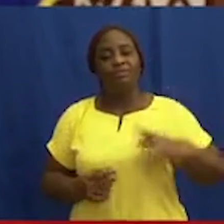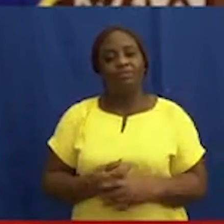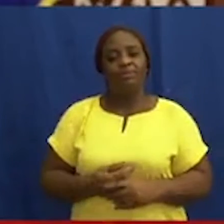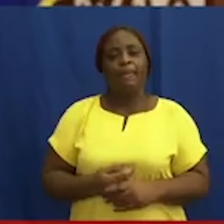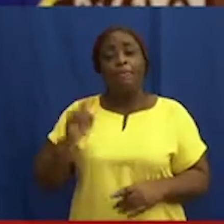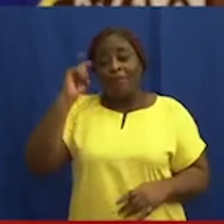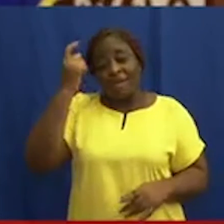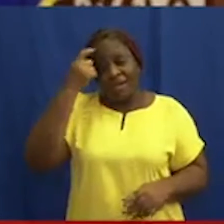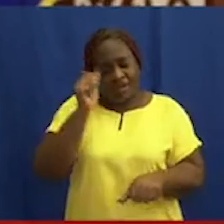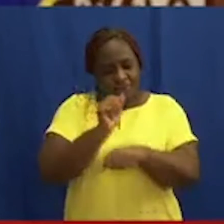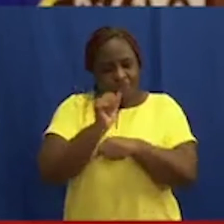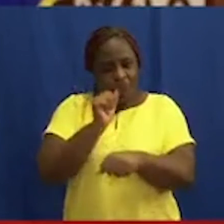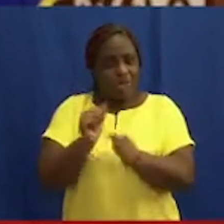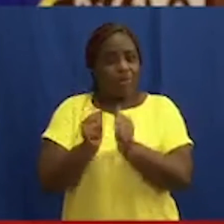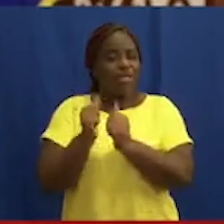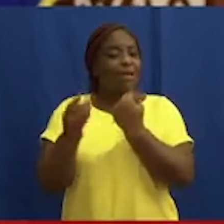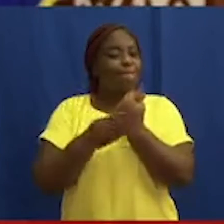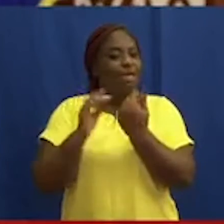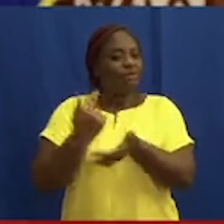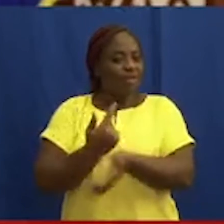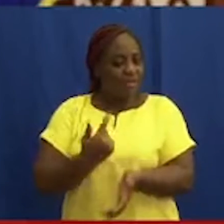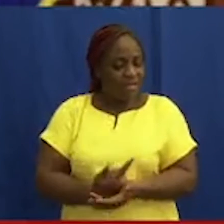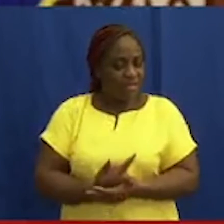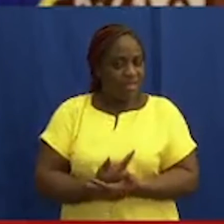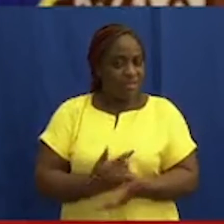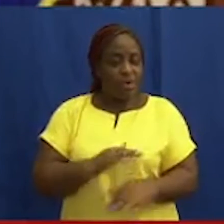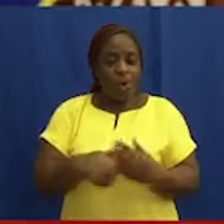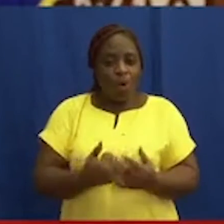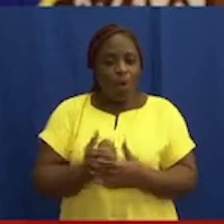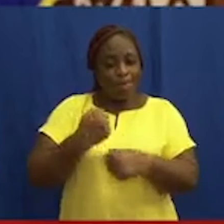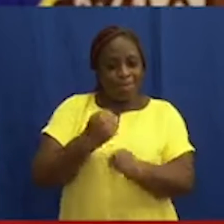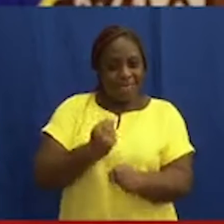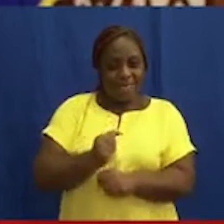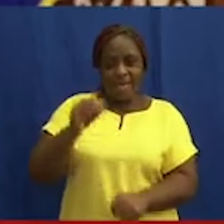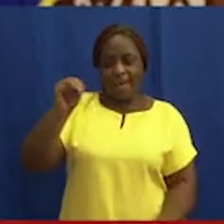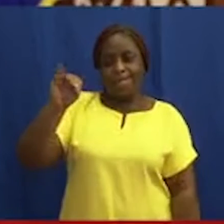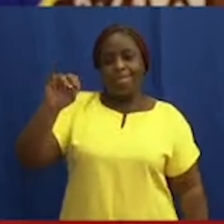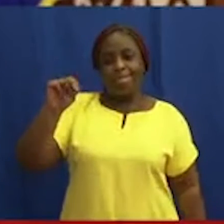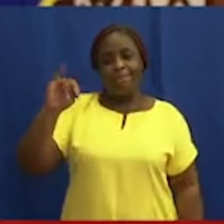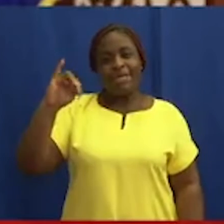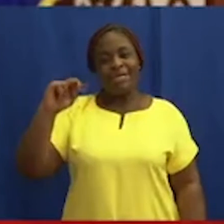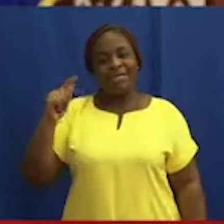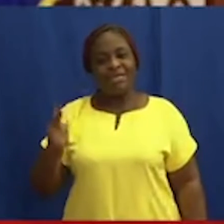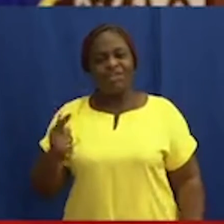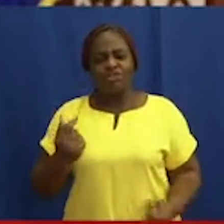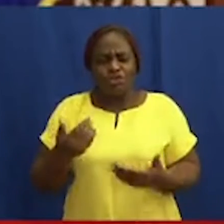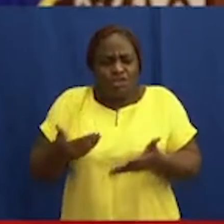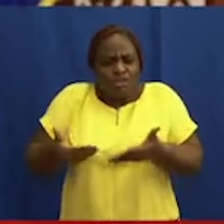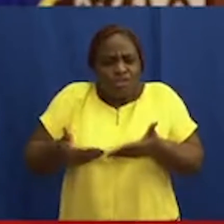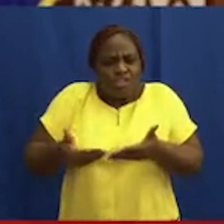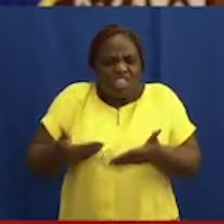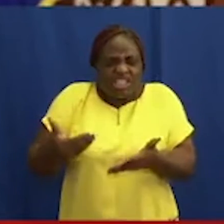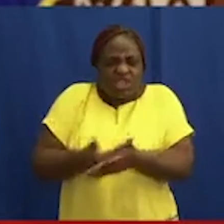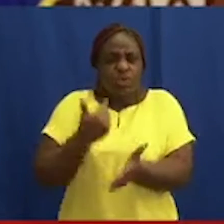amanna da cewa wannan matakai da aka dauko kuma idan an aiwatar da su zai taimaka matuka wajen rage